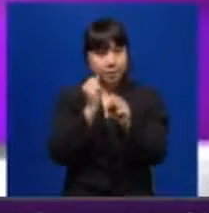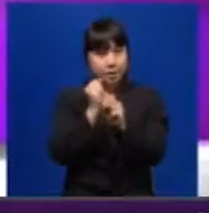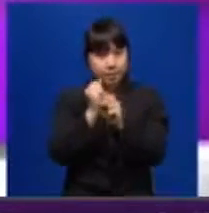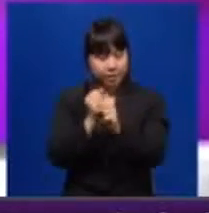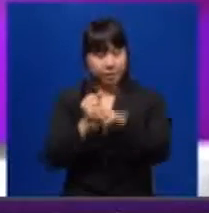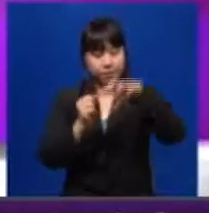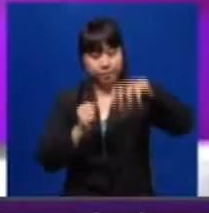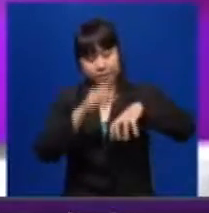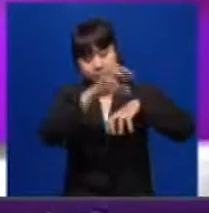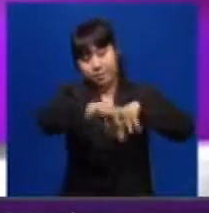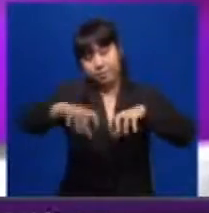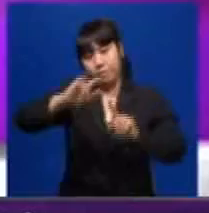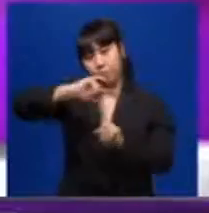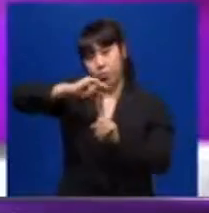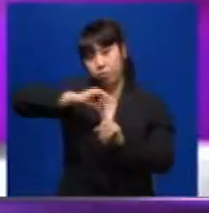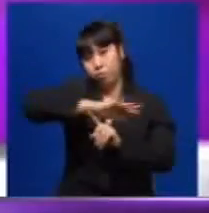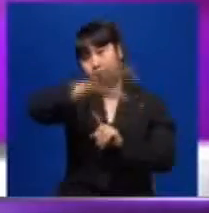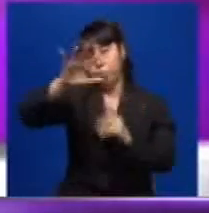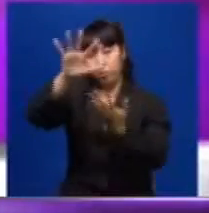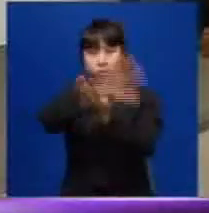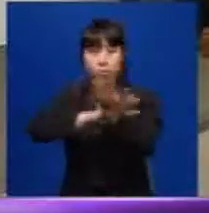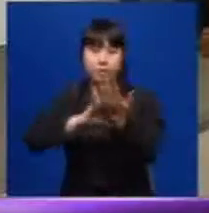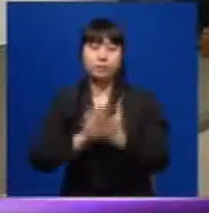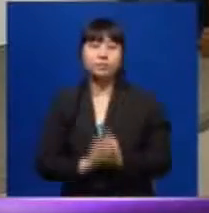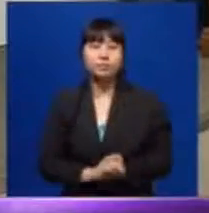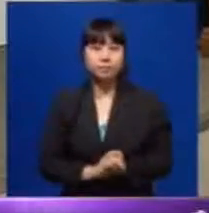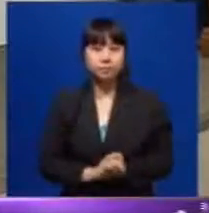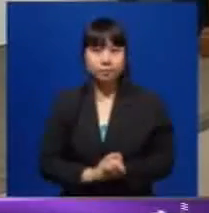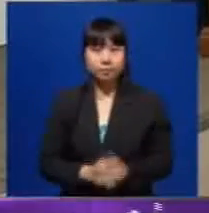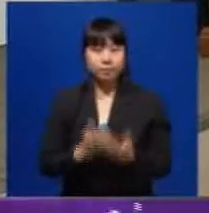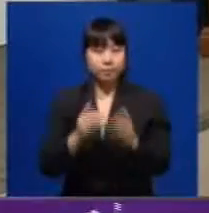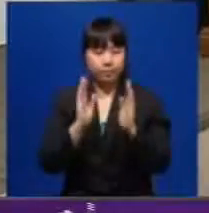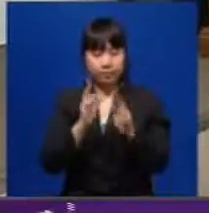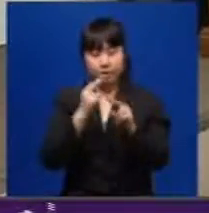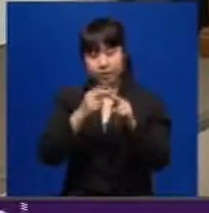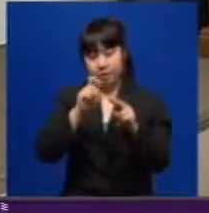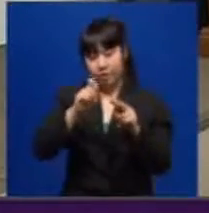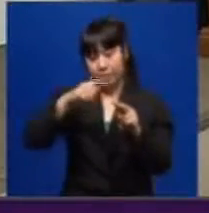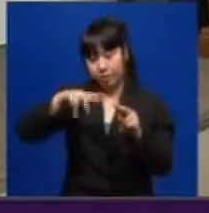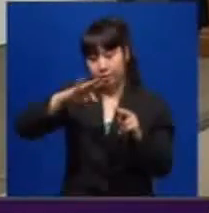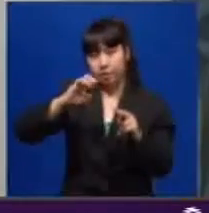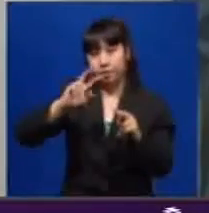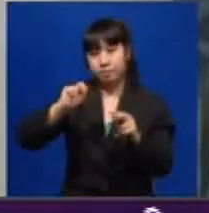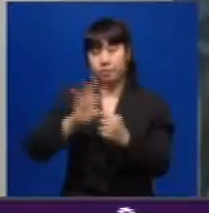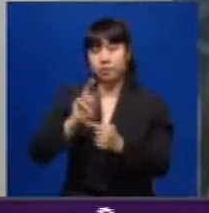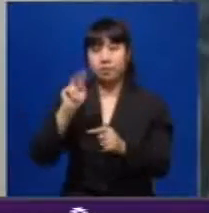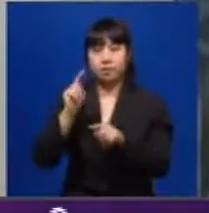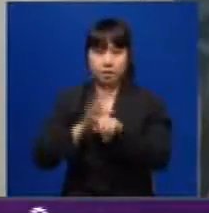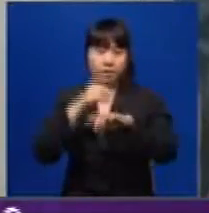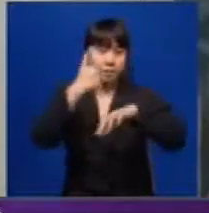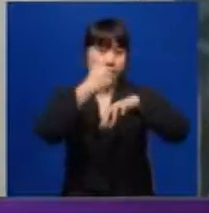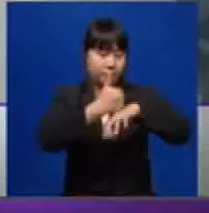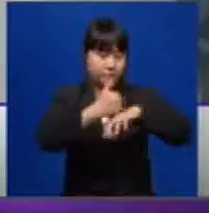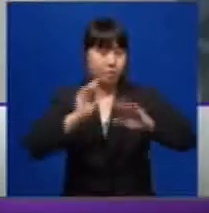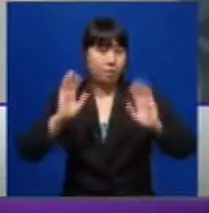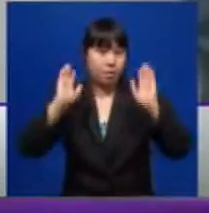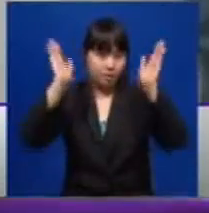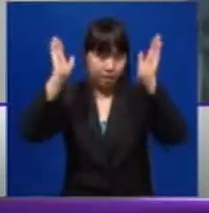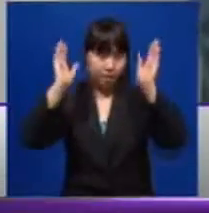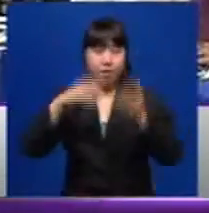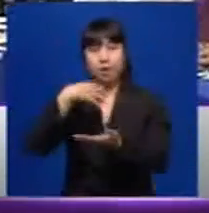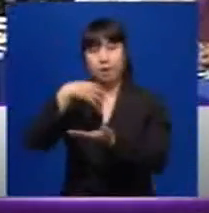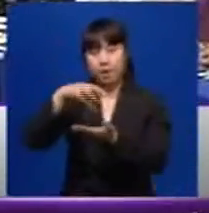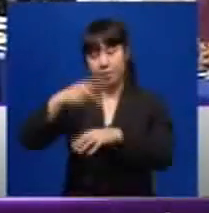ถานีเครือข่ายทั่วประเทศค่ะนายอภินันท์จันทรังสีอธิบดีกรมประชาสัมพันธ์กล่าวภายหลังเป็นประธานเปิดการอบร